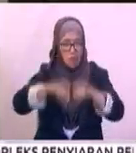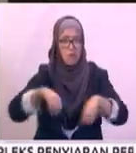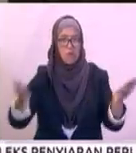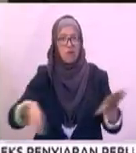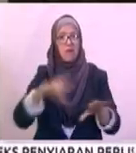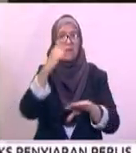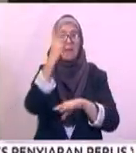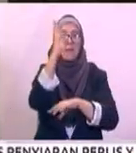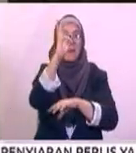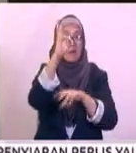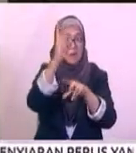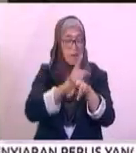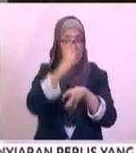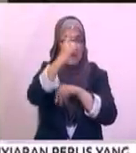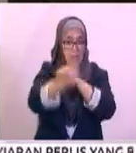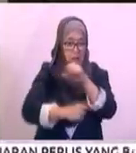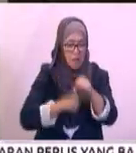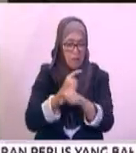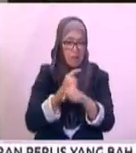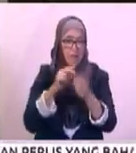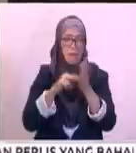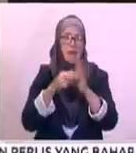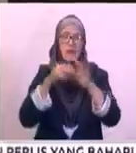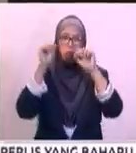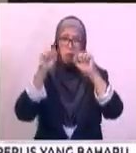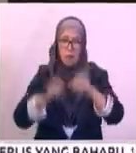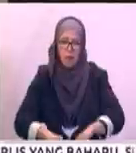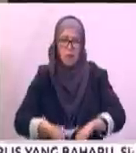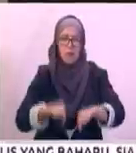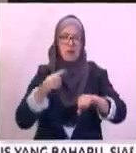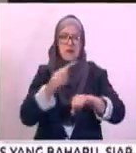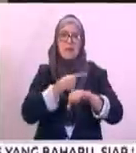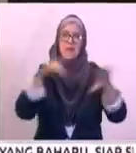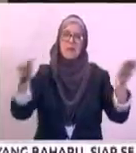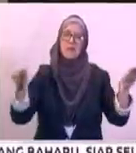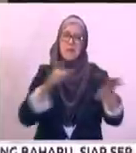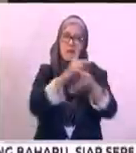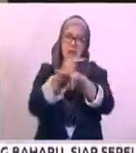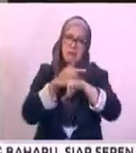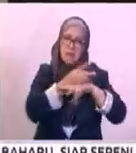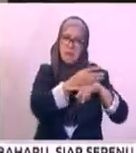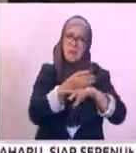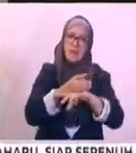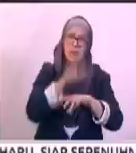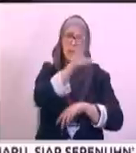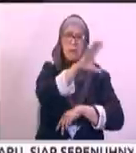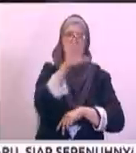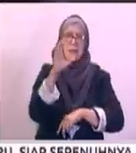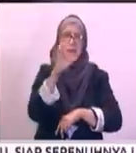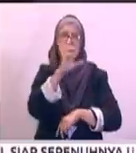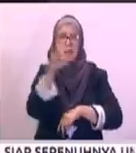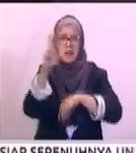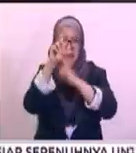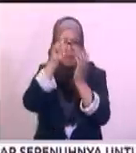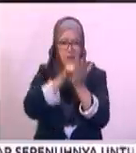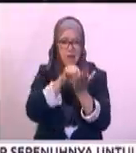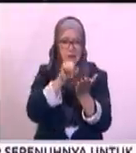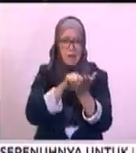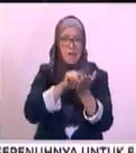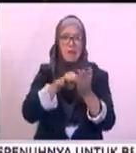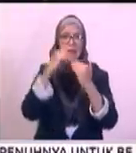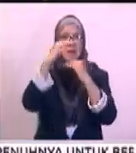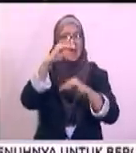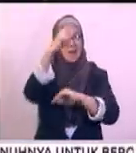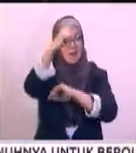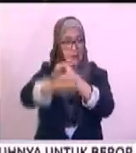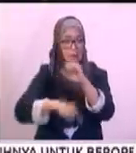Waktu lah kita kata kita boleh dekat 500,000 ekor ni lah. Kita boleh masuk dalam masa 1 tahun. Yusof mengusahakan